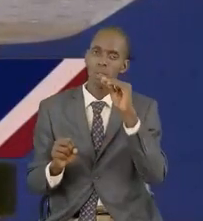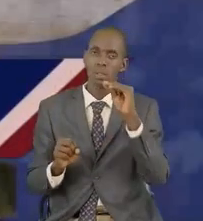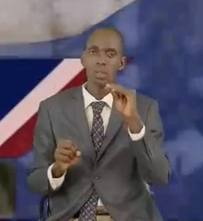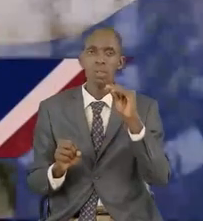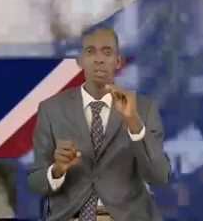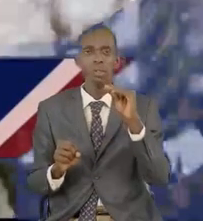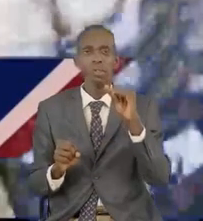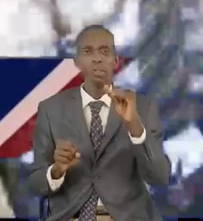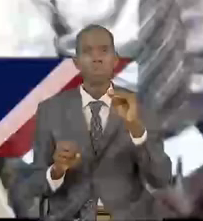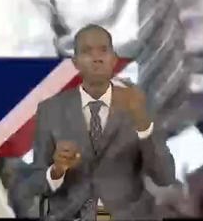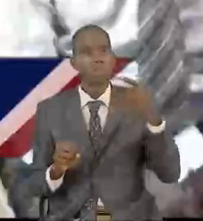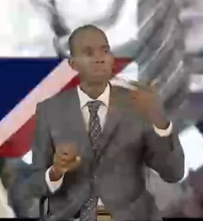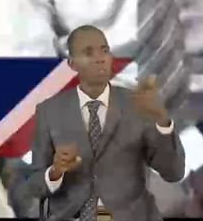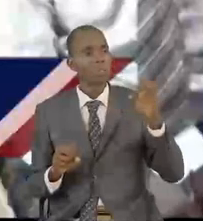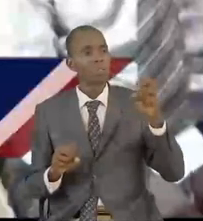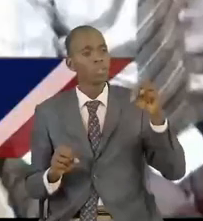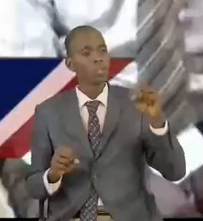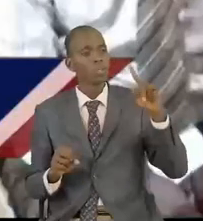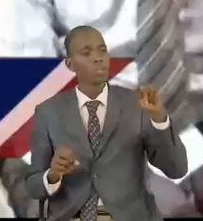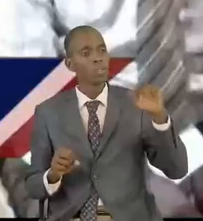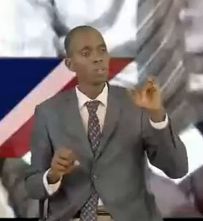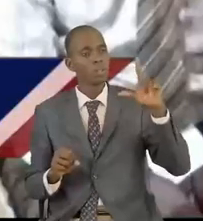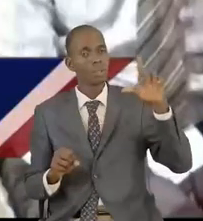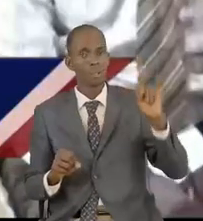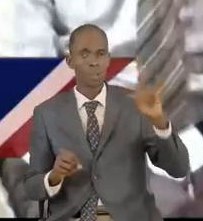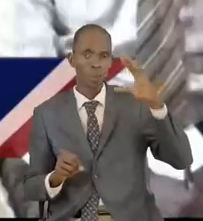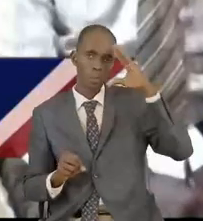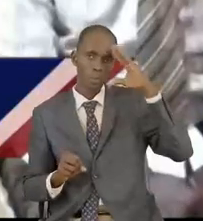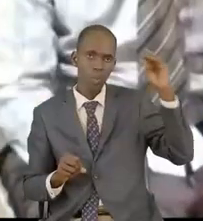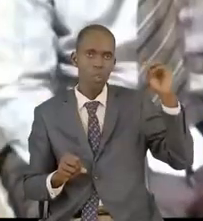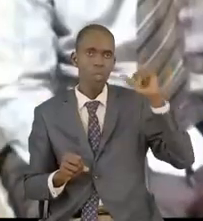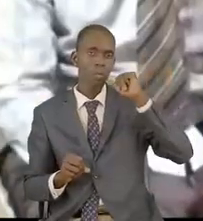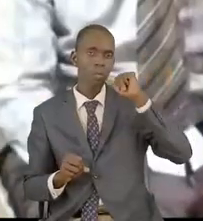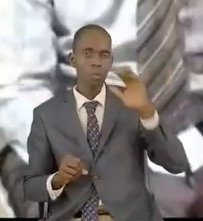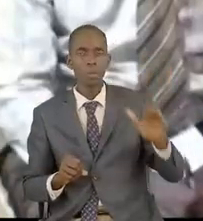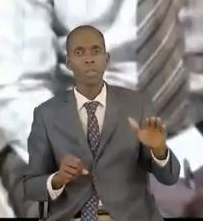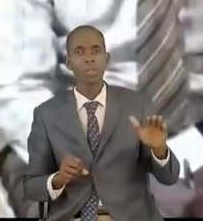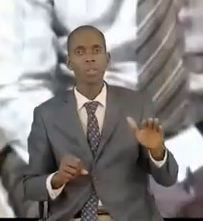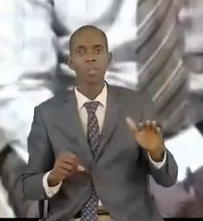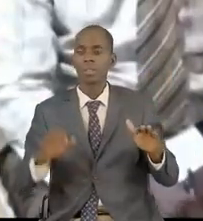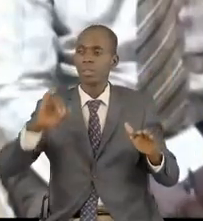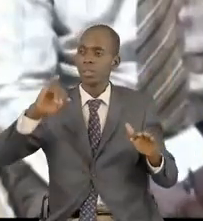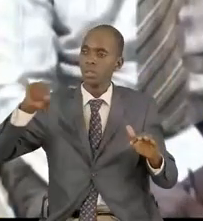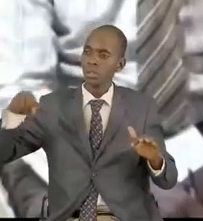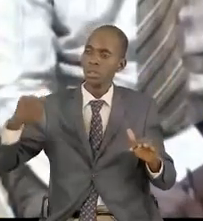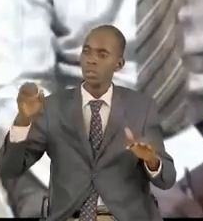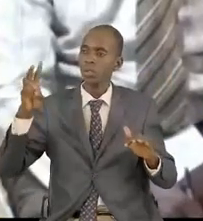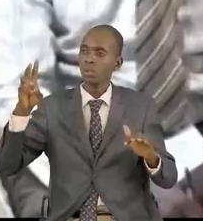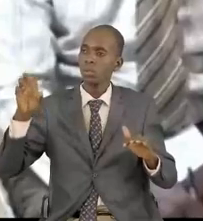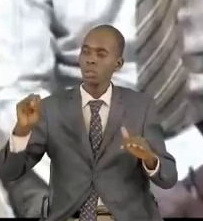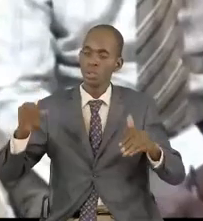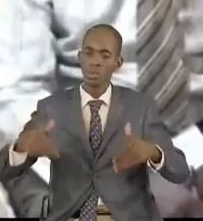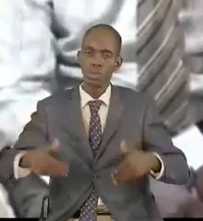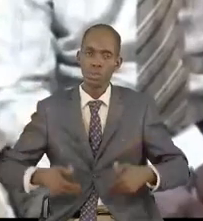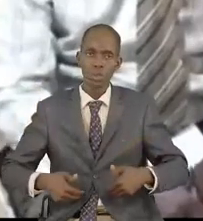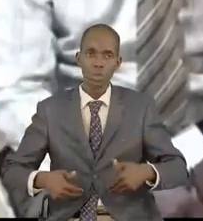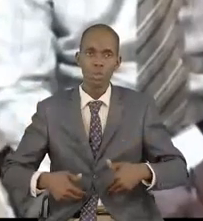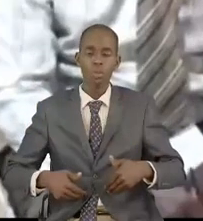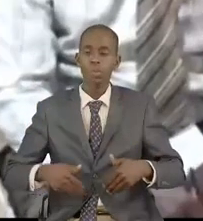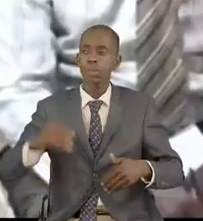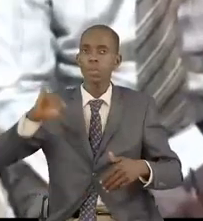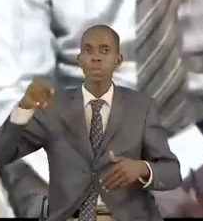aux Juifs aux hommes juifs au païens aux hommes païens aux femmes païennes ou